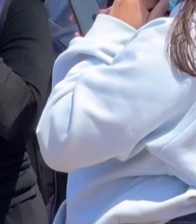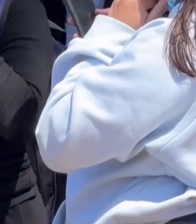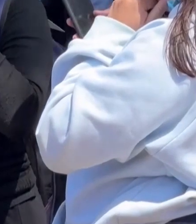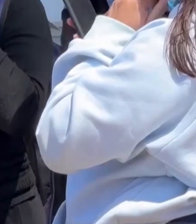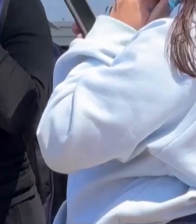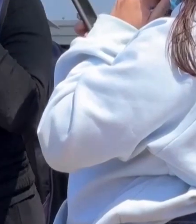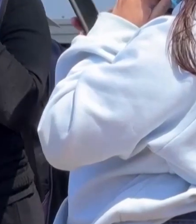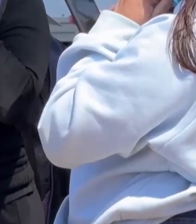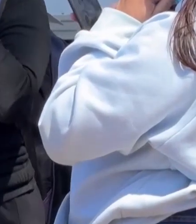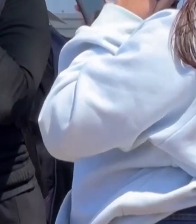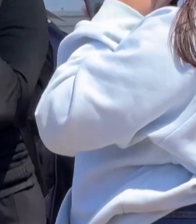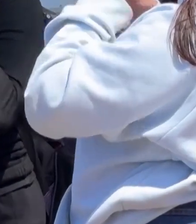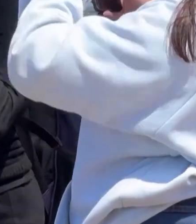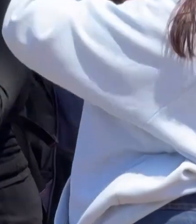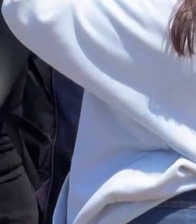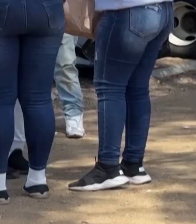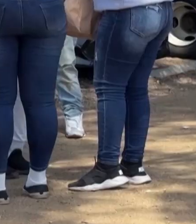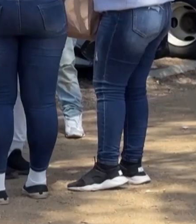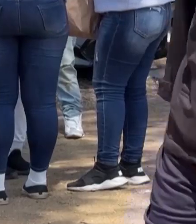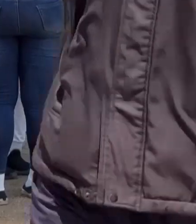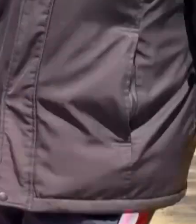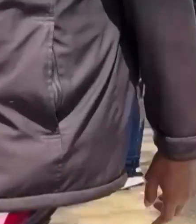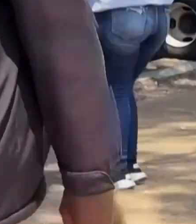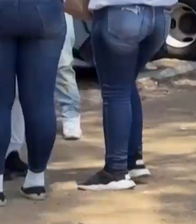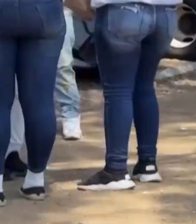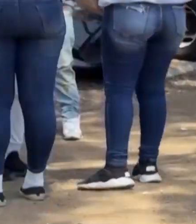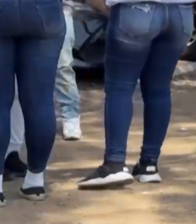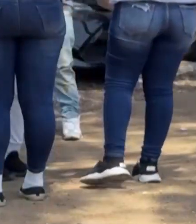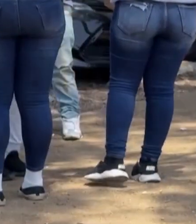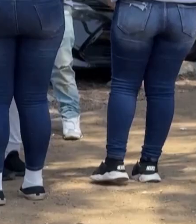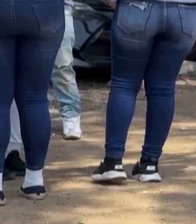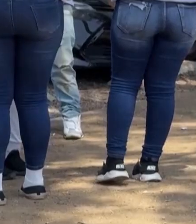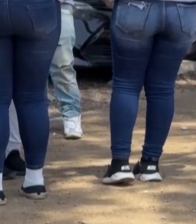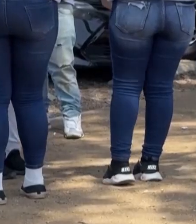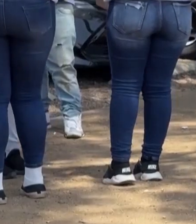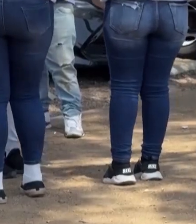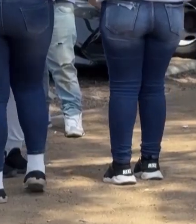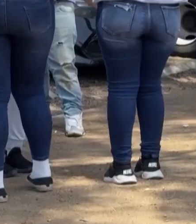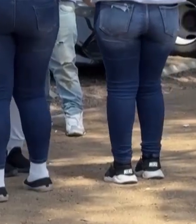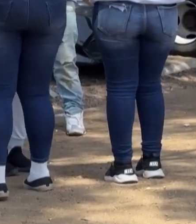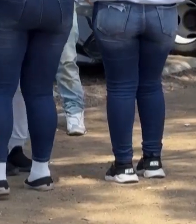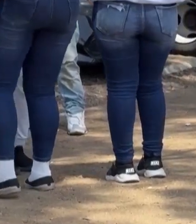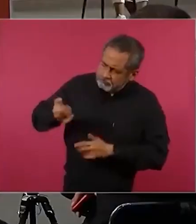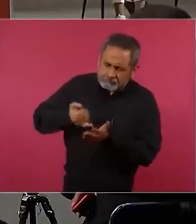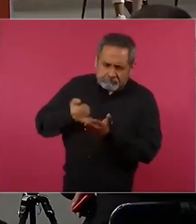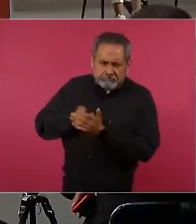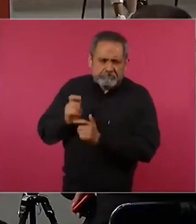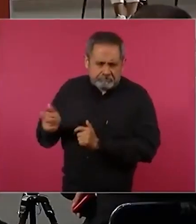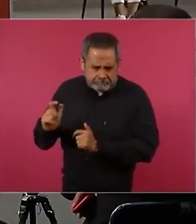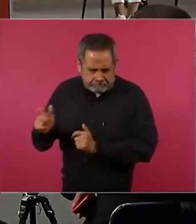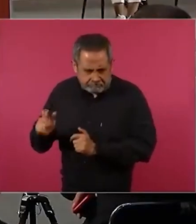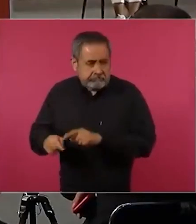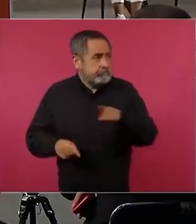এই নীতির আওতায় বৈধ হতে খুব দ্রুতই প্রার্থীরা আবেদন জমা দিতে পারবেন বলে জানিয়েছেন সংশ্লিষ্টরা এদিকে